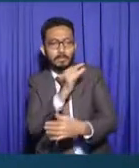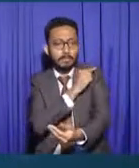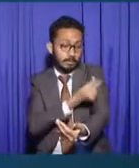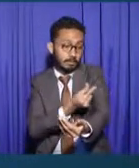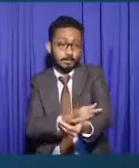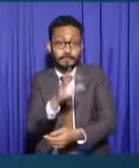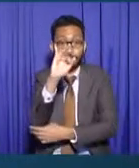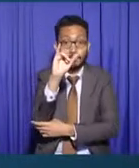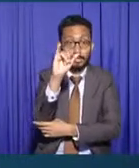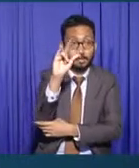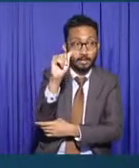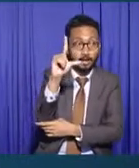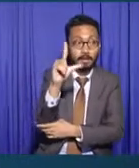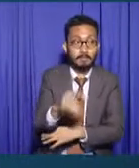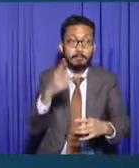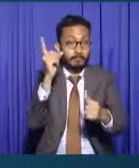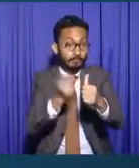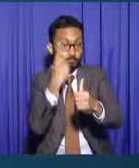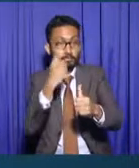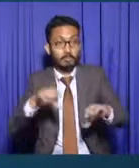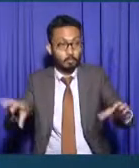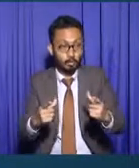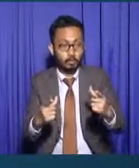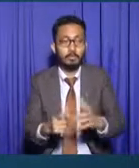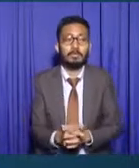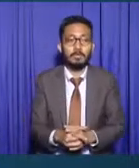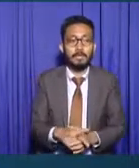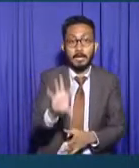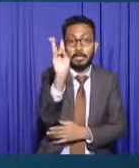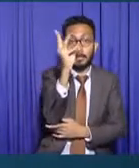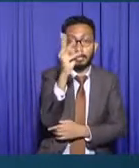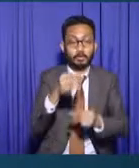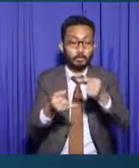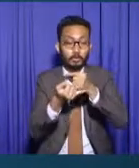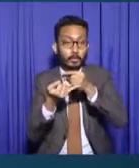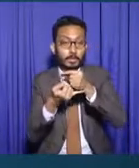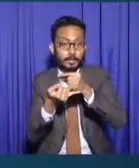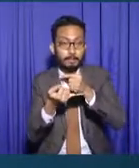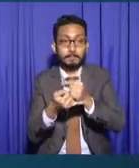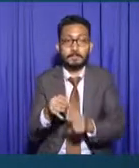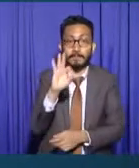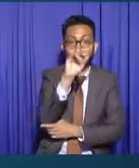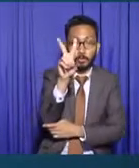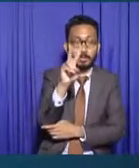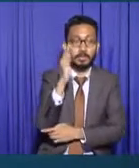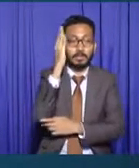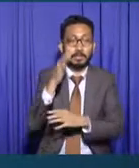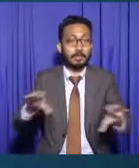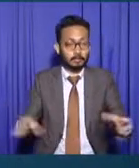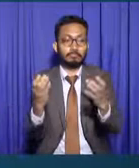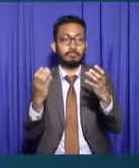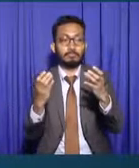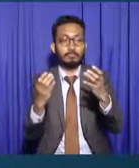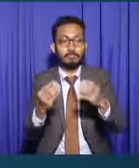apabila kacukan rawa antara generasi film pertama dilakukan